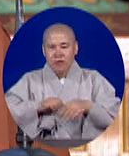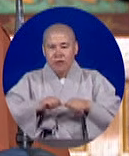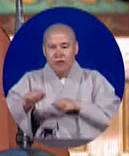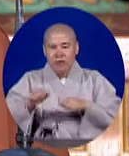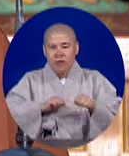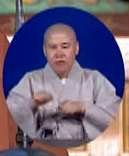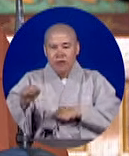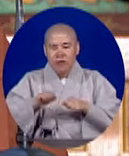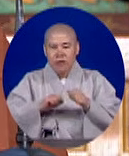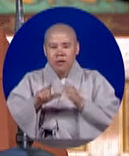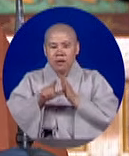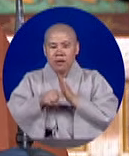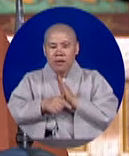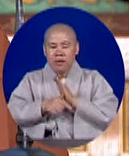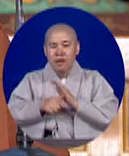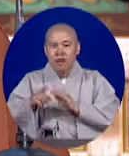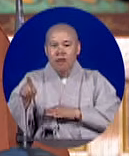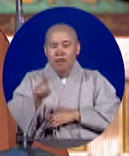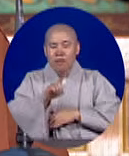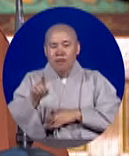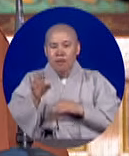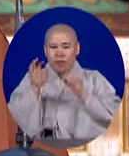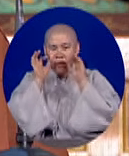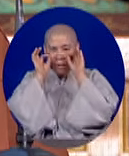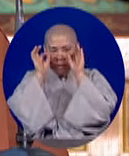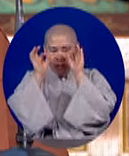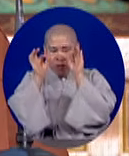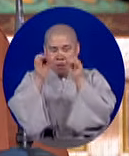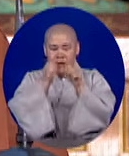때에 뭐를 받는가?